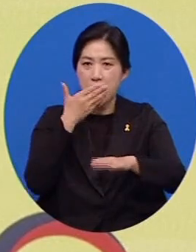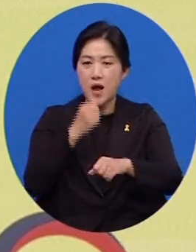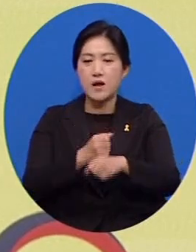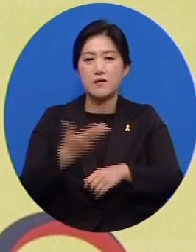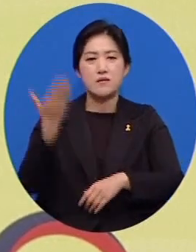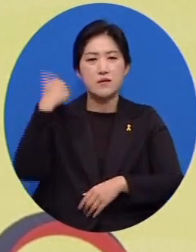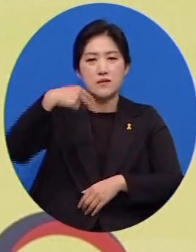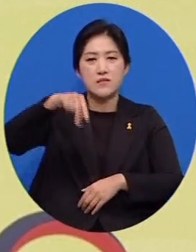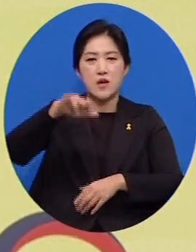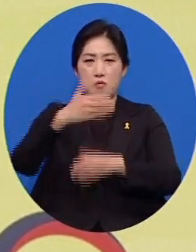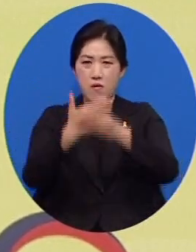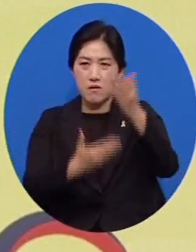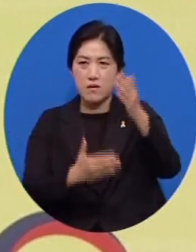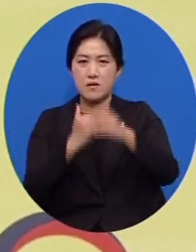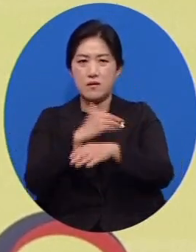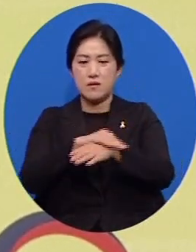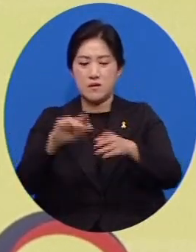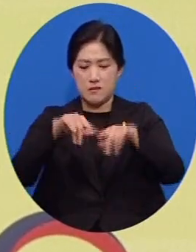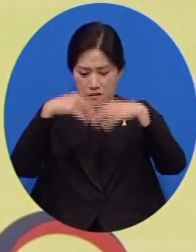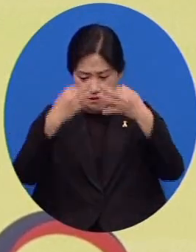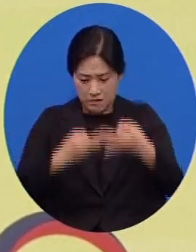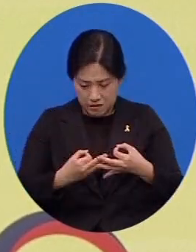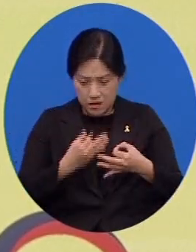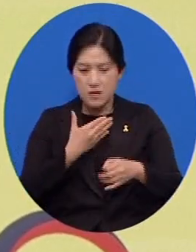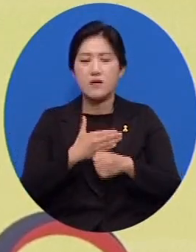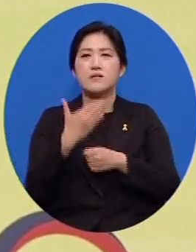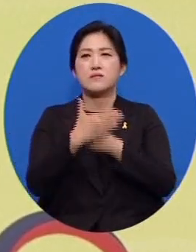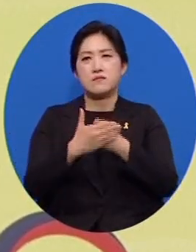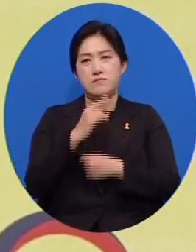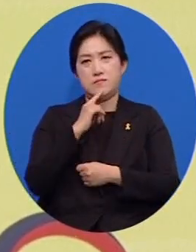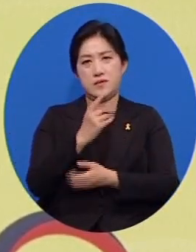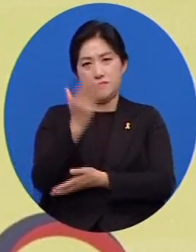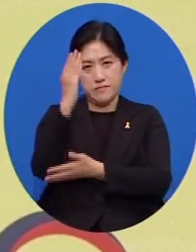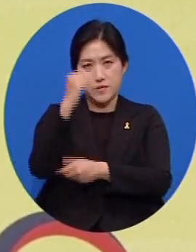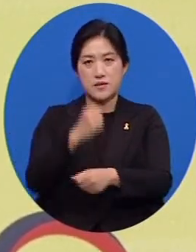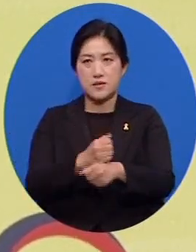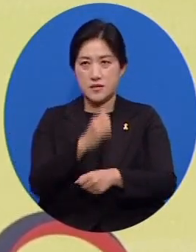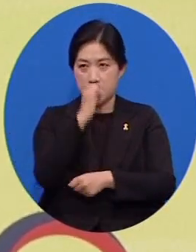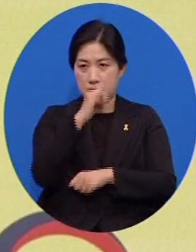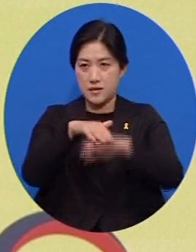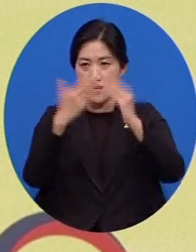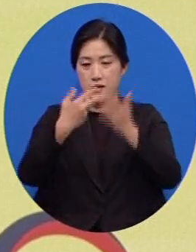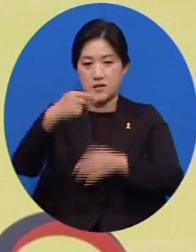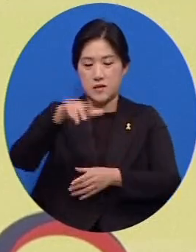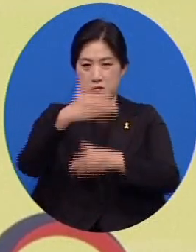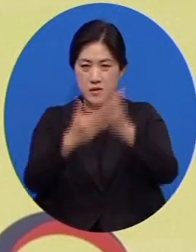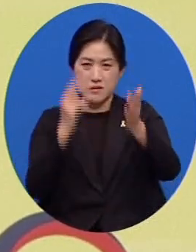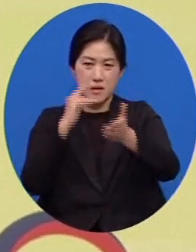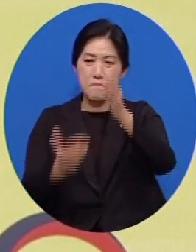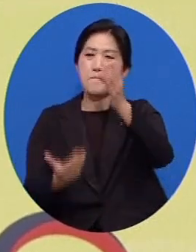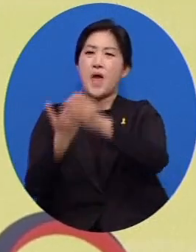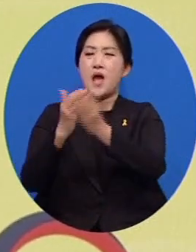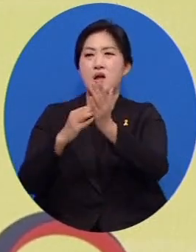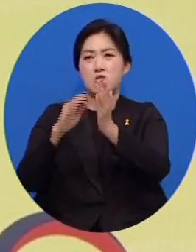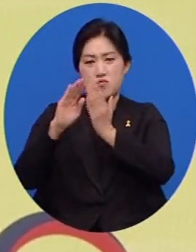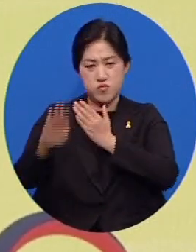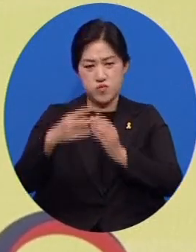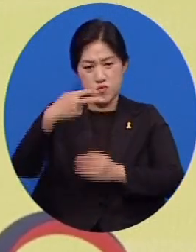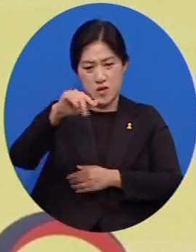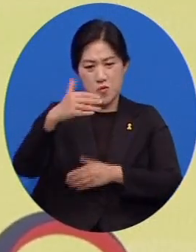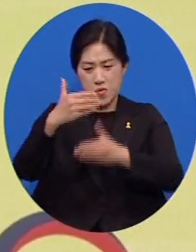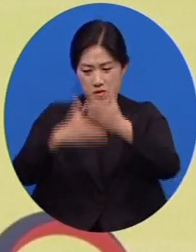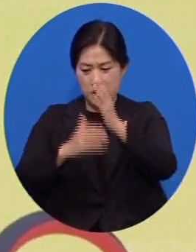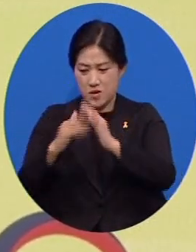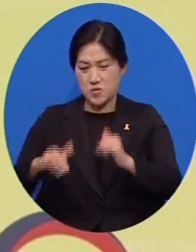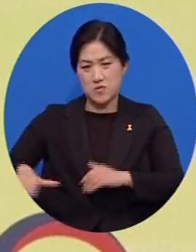세월호 참사를 잘 성찰할 수 있었기 때문이라고 했습니다. 다 세월호 참사 이후에 세월호